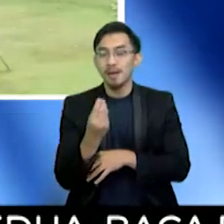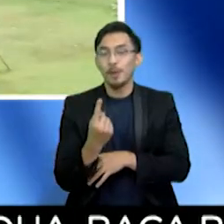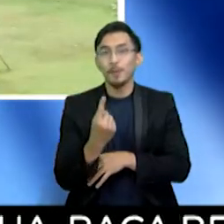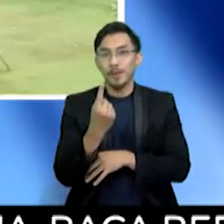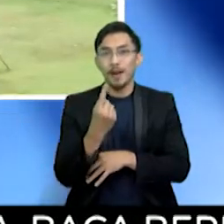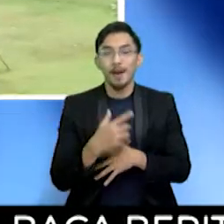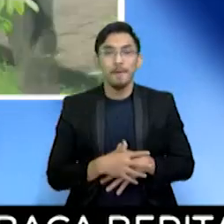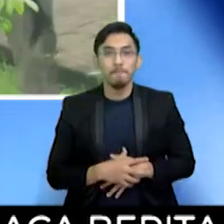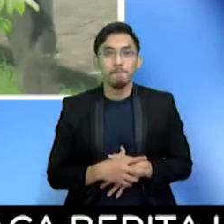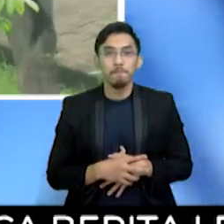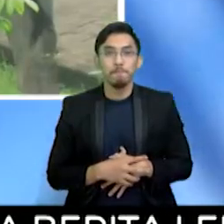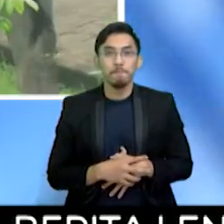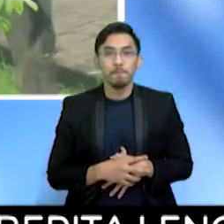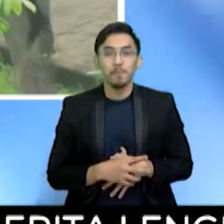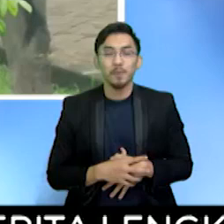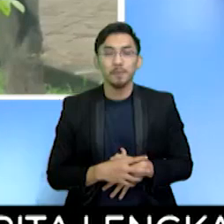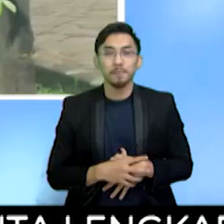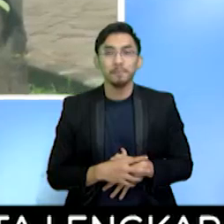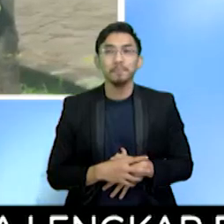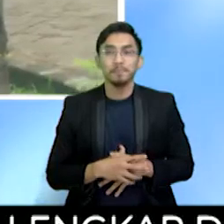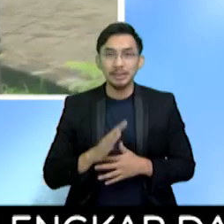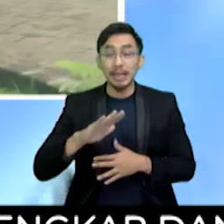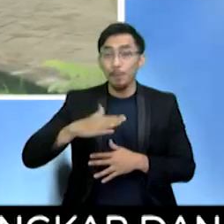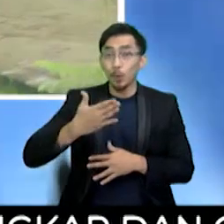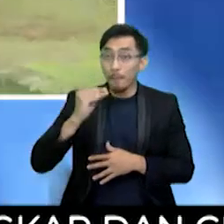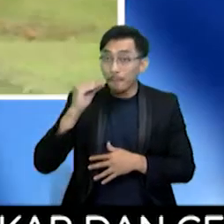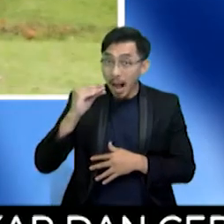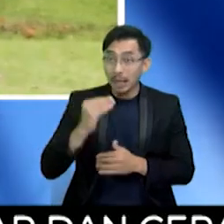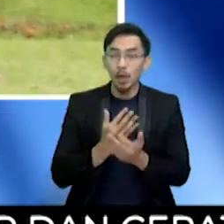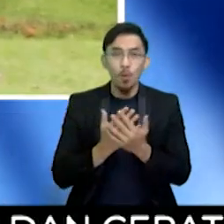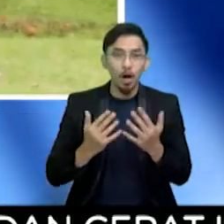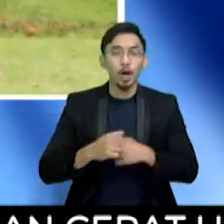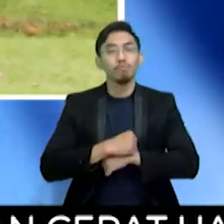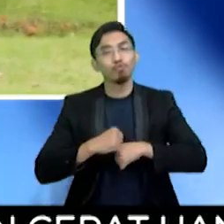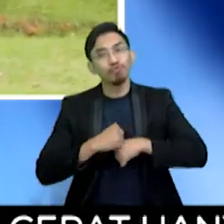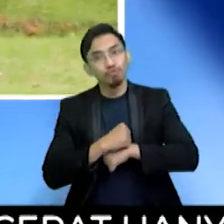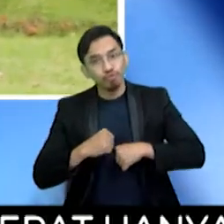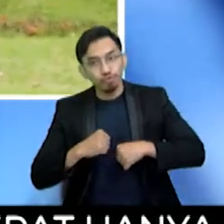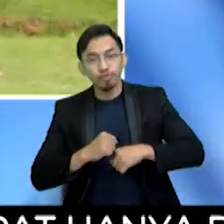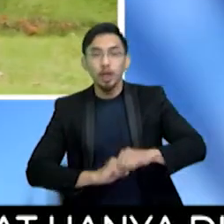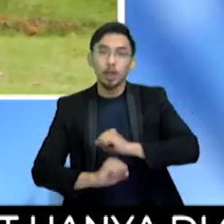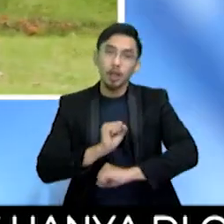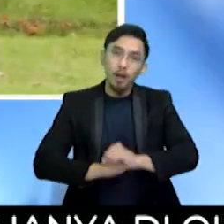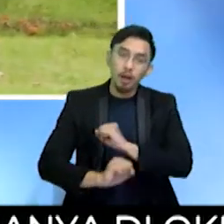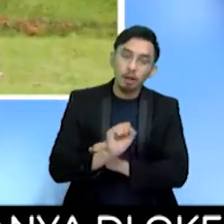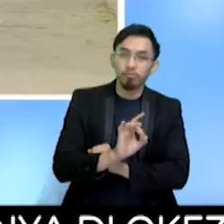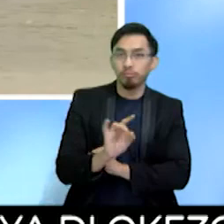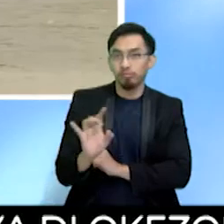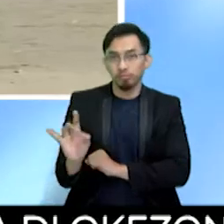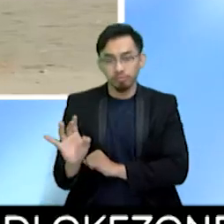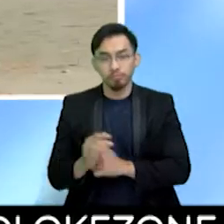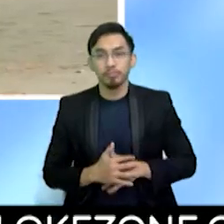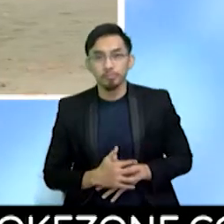kami, sejak Sabtu pagi sejumlah warga nampak beraktivitas di hutan kota ini seperti melakukan